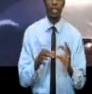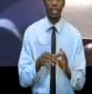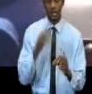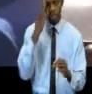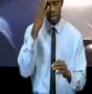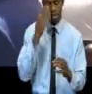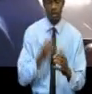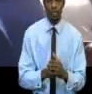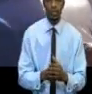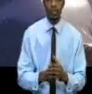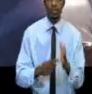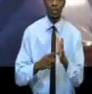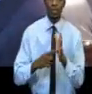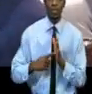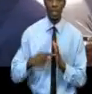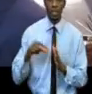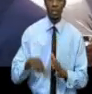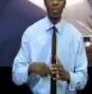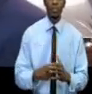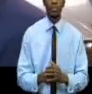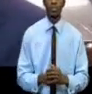bali niambia kama